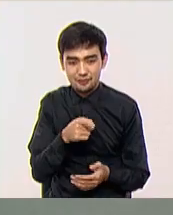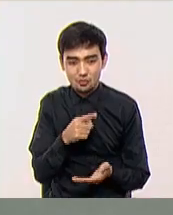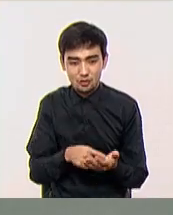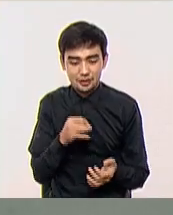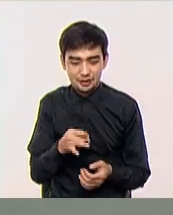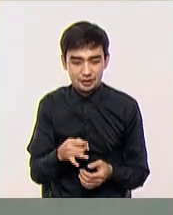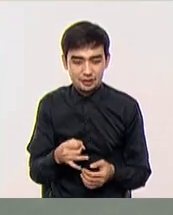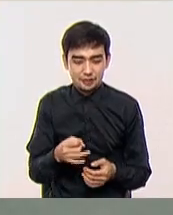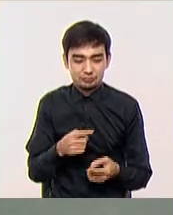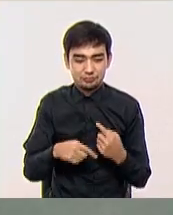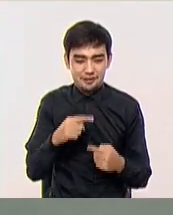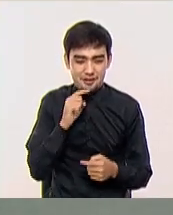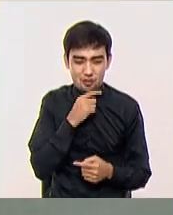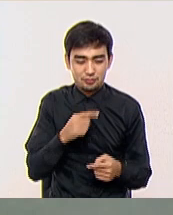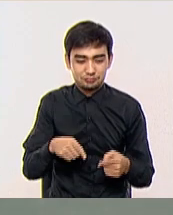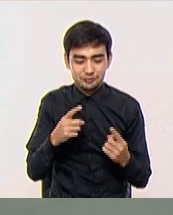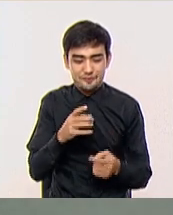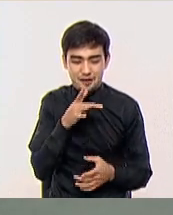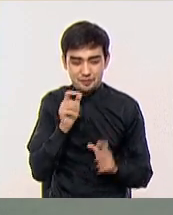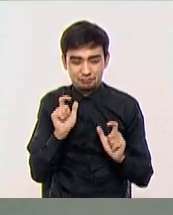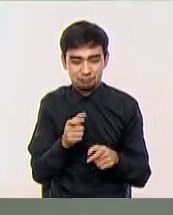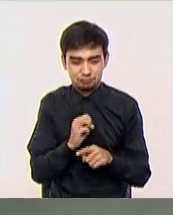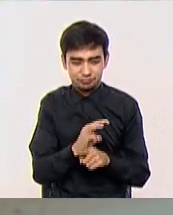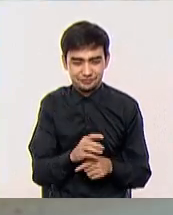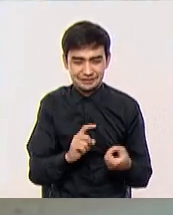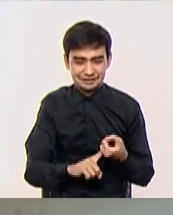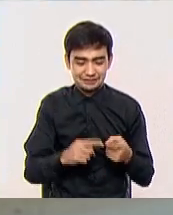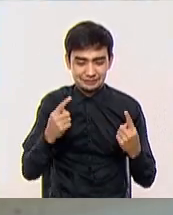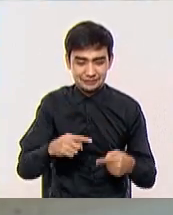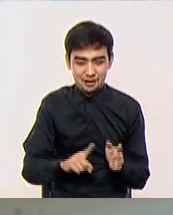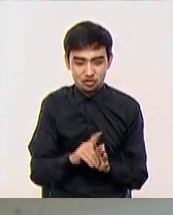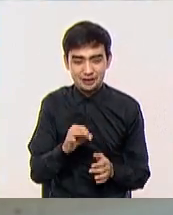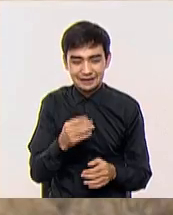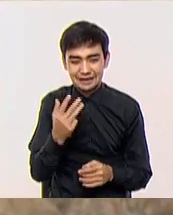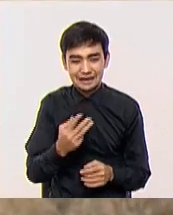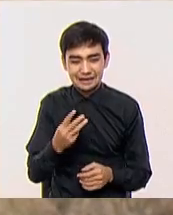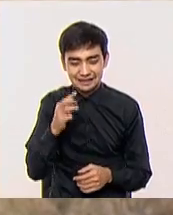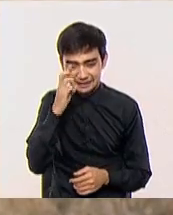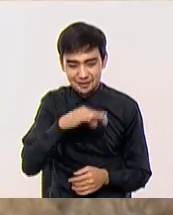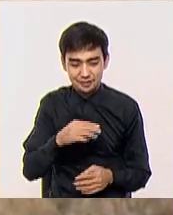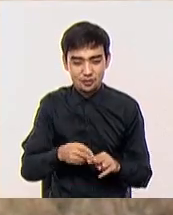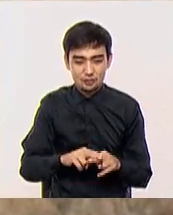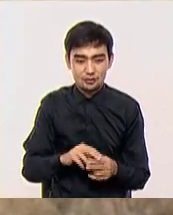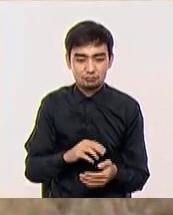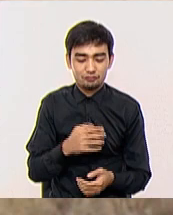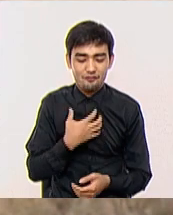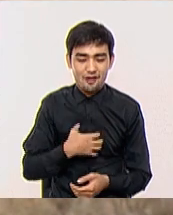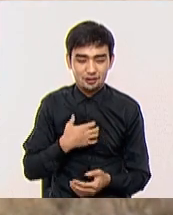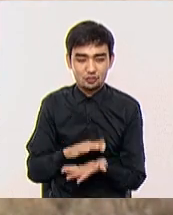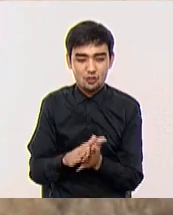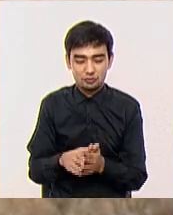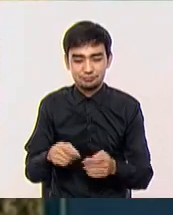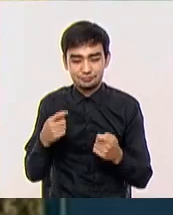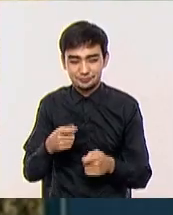период восстановления экономик после коронакризиса, сотрудничество с третьими странами становится особенно важным. При